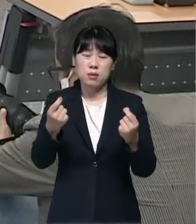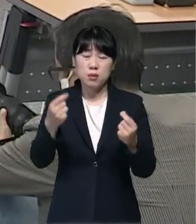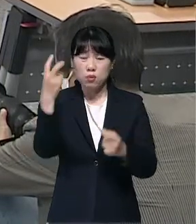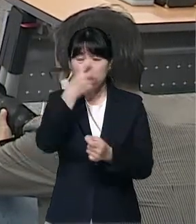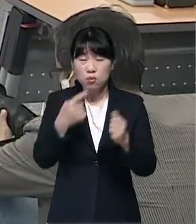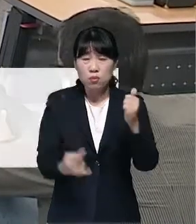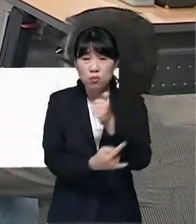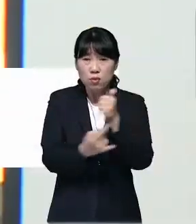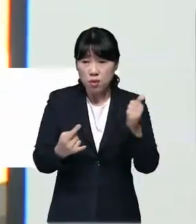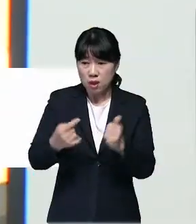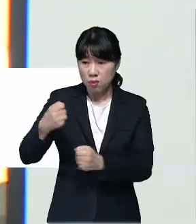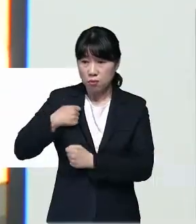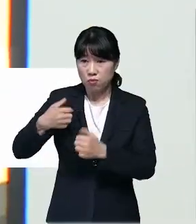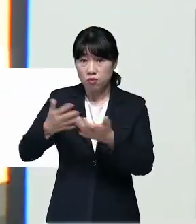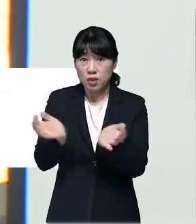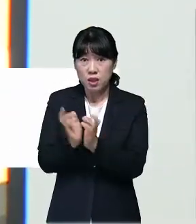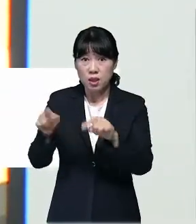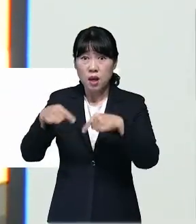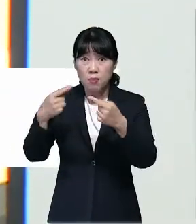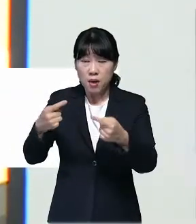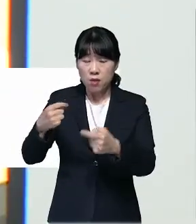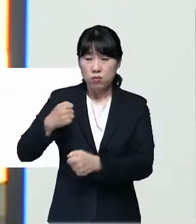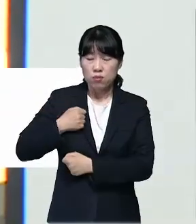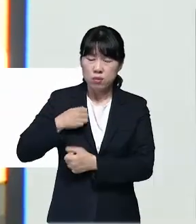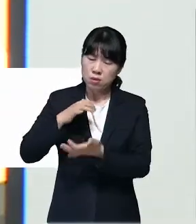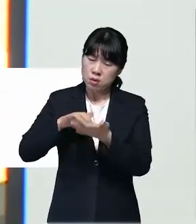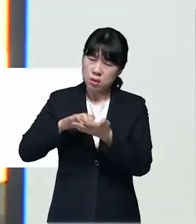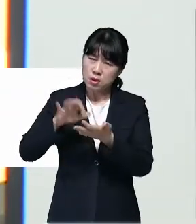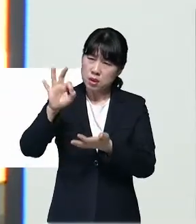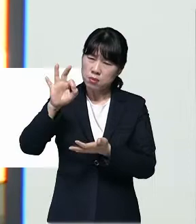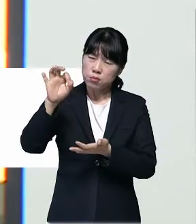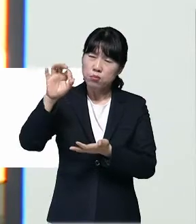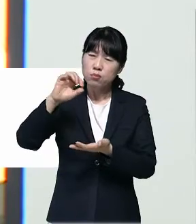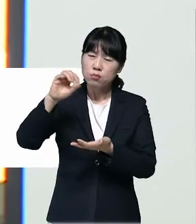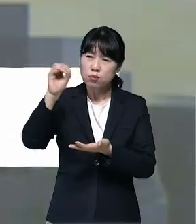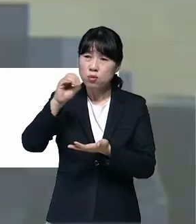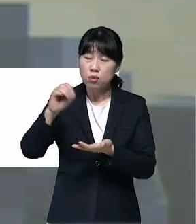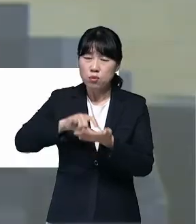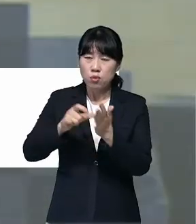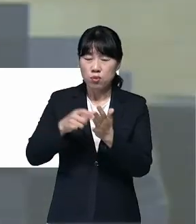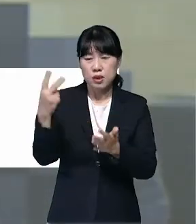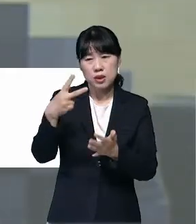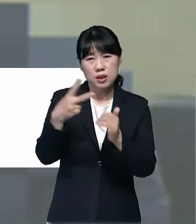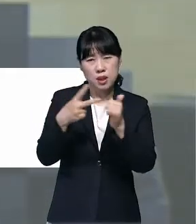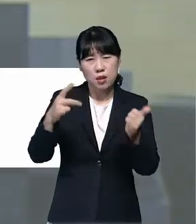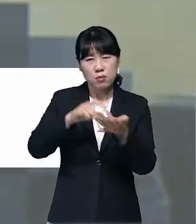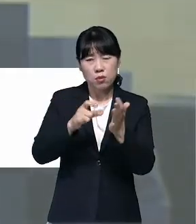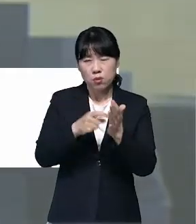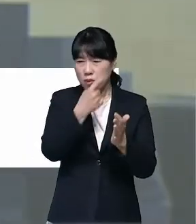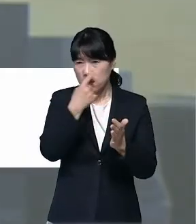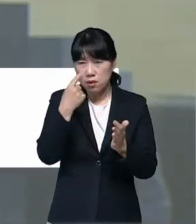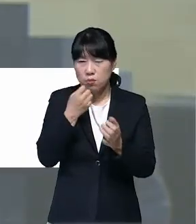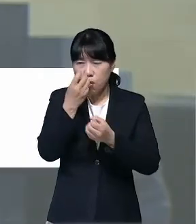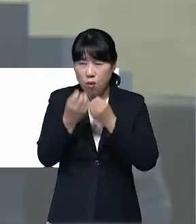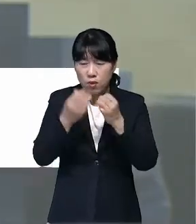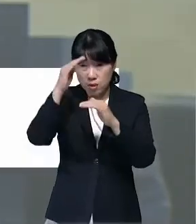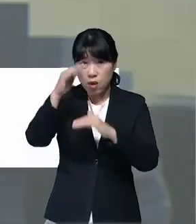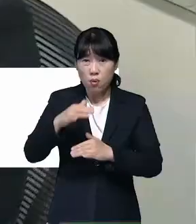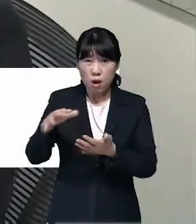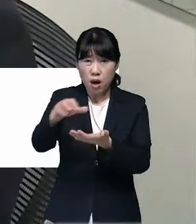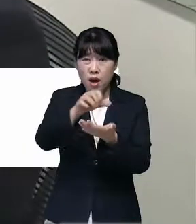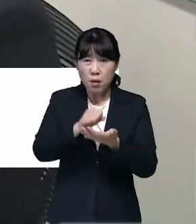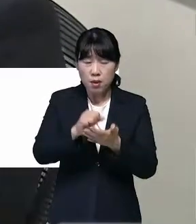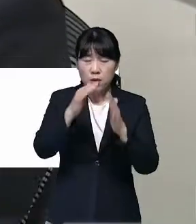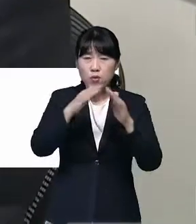조사위는 계엄군에 투입된 장사병의 10% 수준인 2천여 명의 증언을 확보해 전두환을 비롯해 신군부 핵심